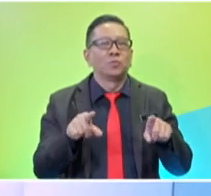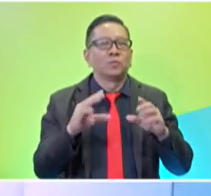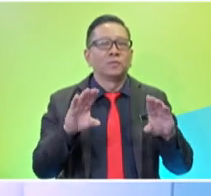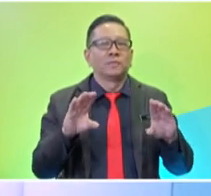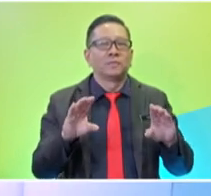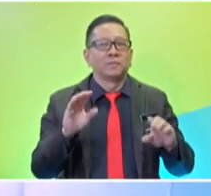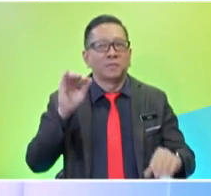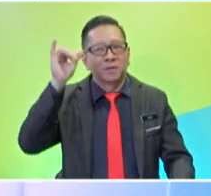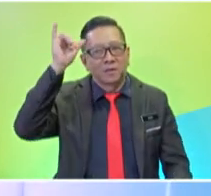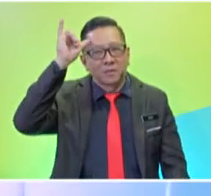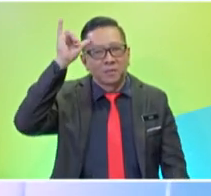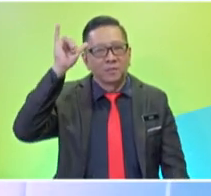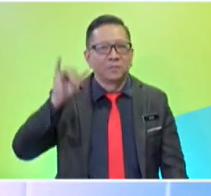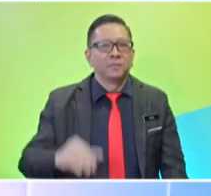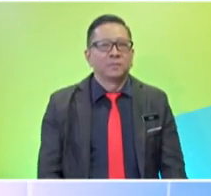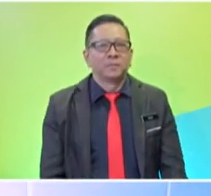siapa yang